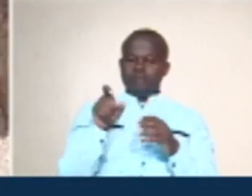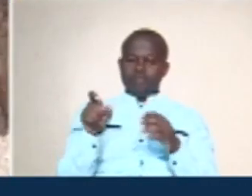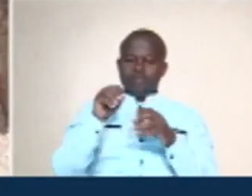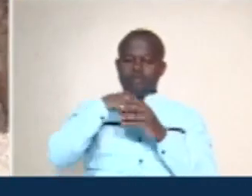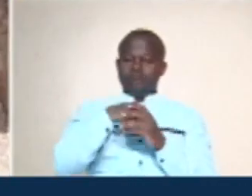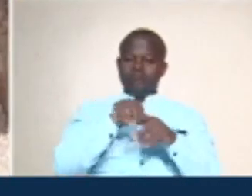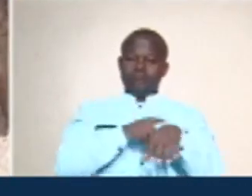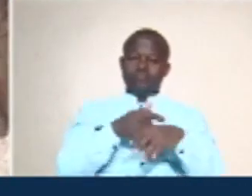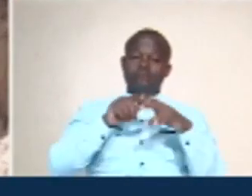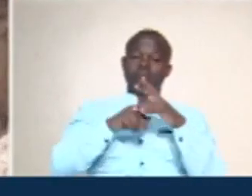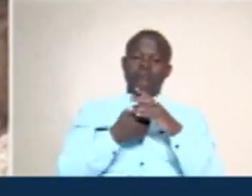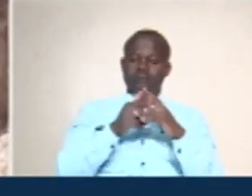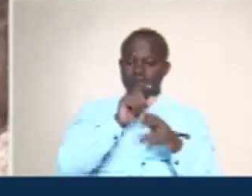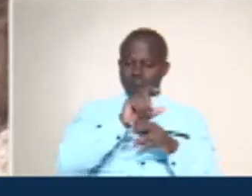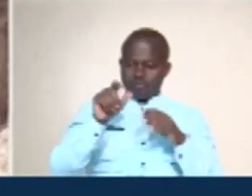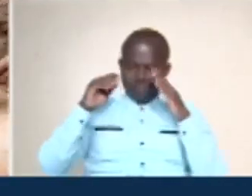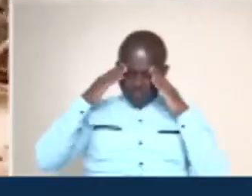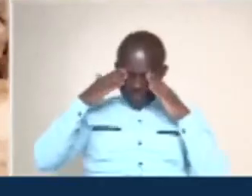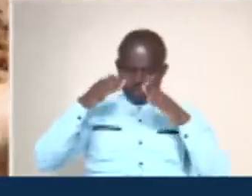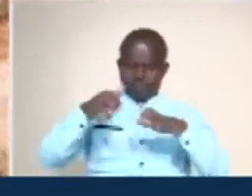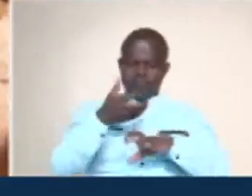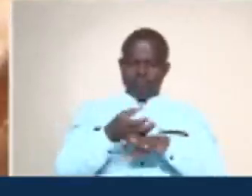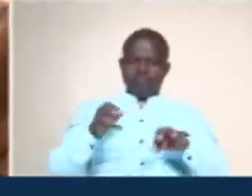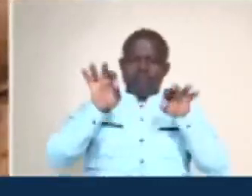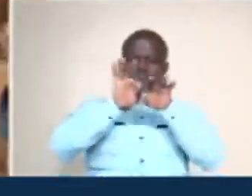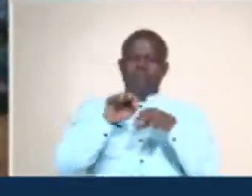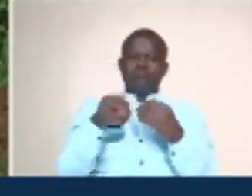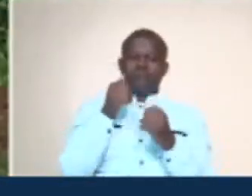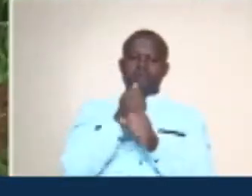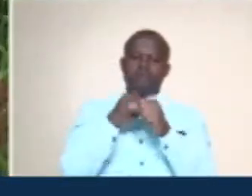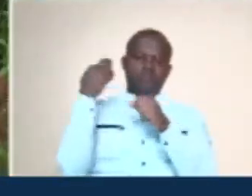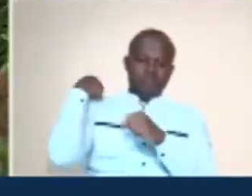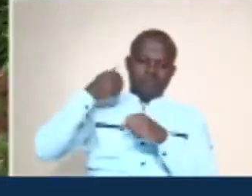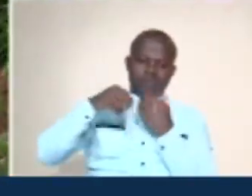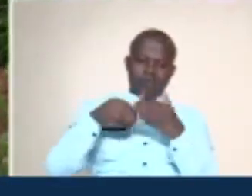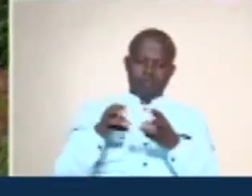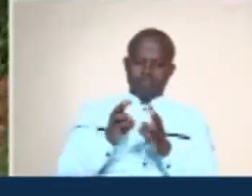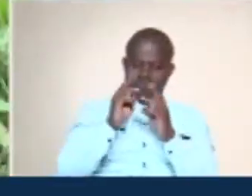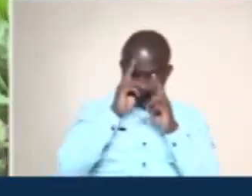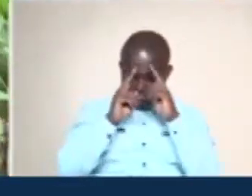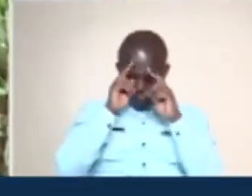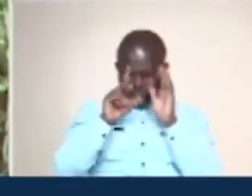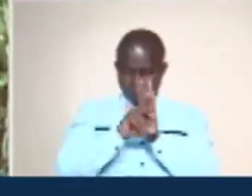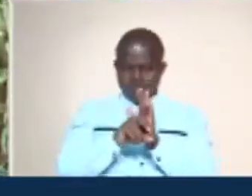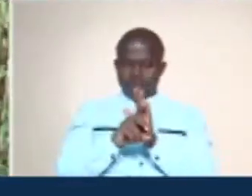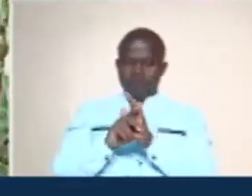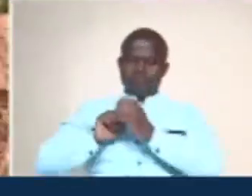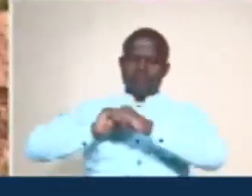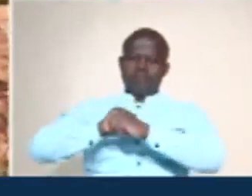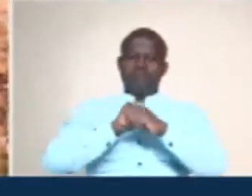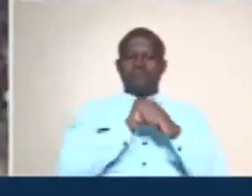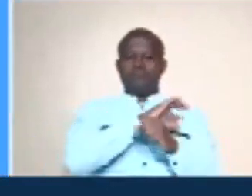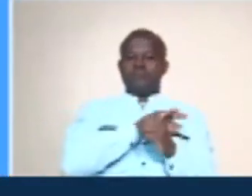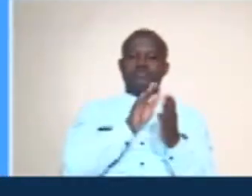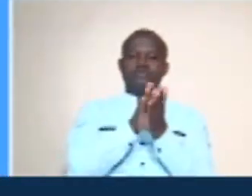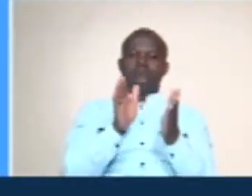ubwo yatangizaga icyumweru cyahariwe ubucukuzi, yasabye abacukuzi b'amabuye y'agaciro gukora umurimo wabo ku buryo bwubahiriza amategeko no kurengera ibidukikije ku nyungu rusange